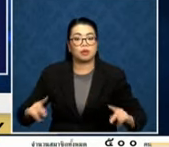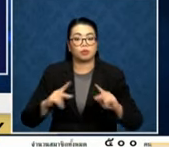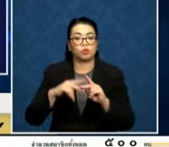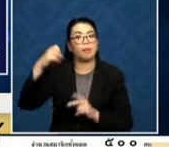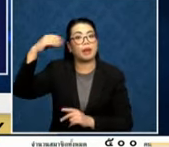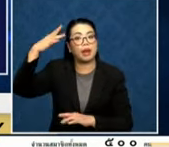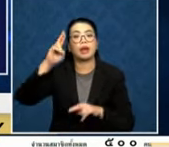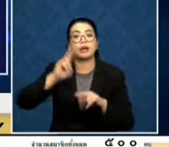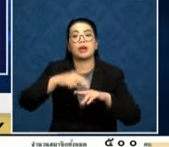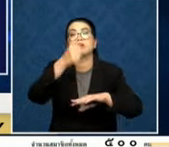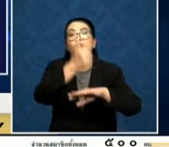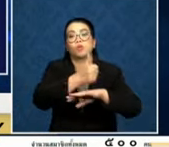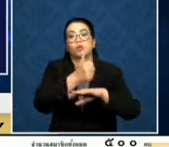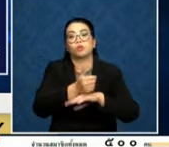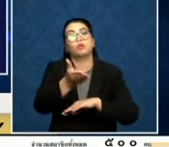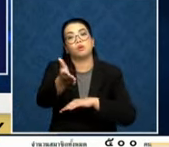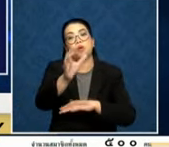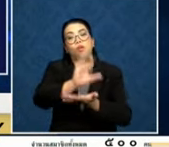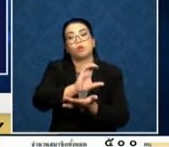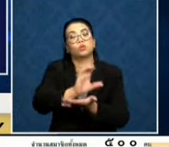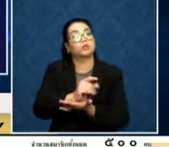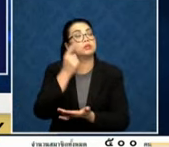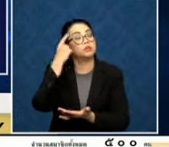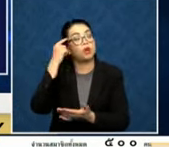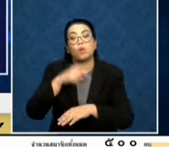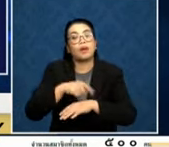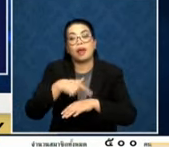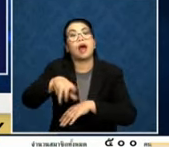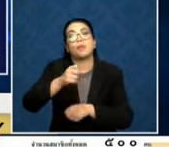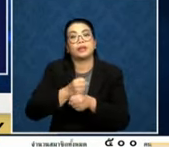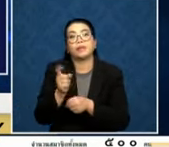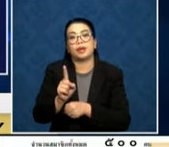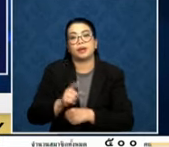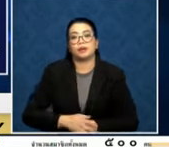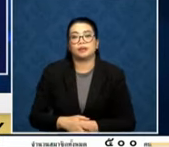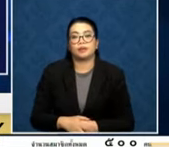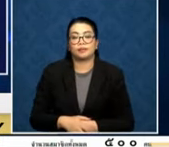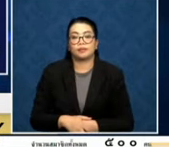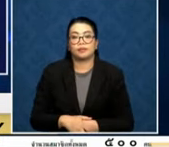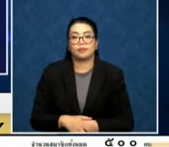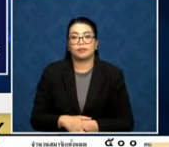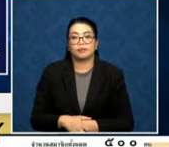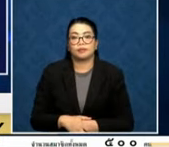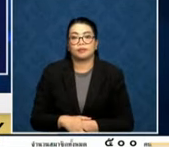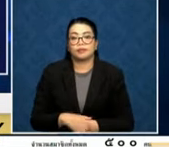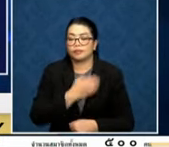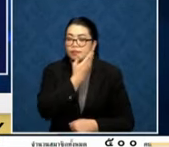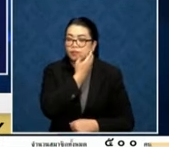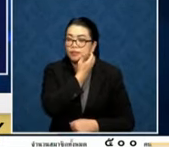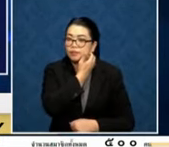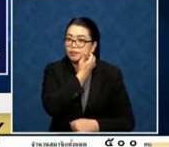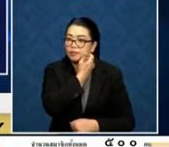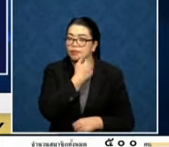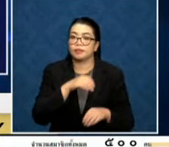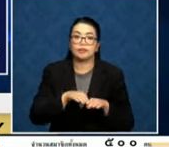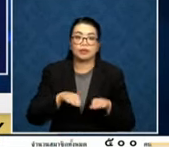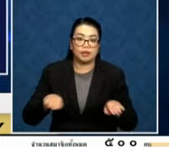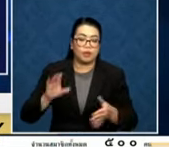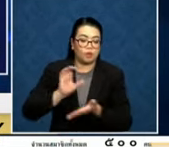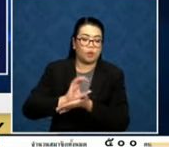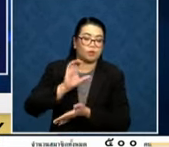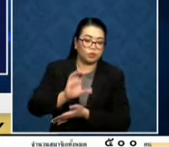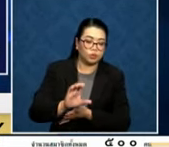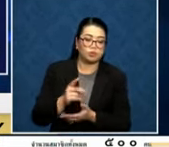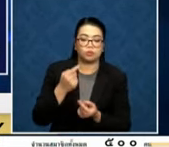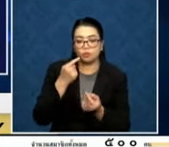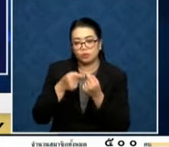พลังงานที่นั่งเป็นหัวโต๊ะของกองทุนนี้เอาเวลาไปทำอะไรอยู่นะฮะกรอบเกณฑ์การใช้เงินกองทุนที่ผ่านมาก็